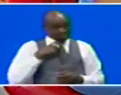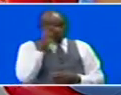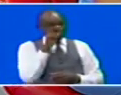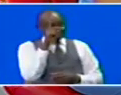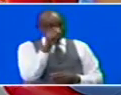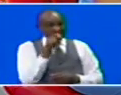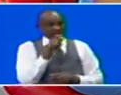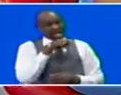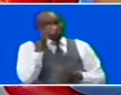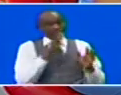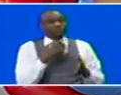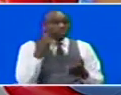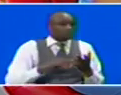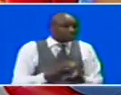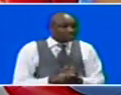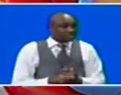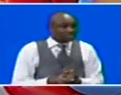Kuna mwingine hapa anasema